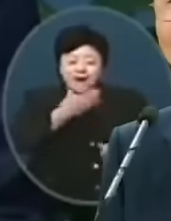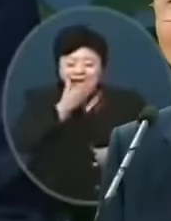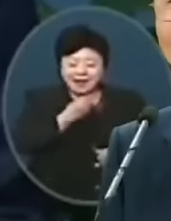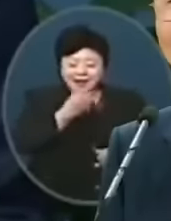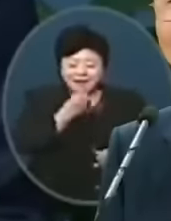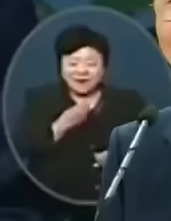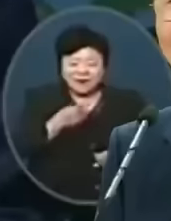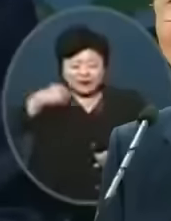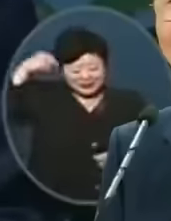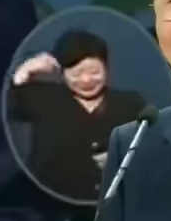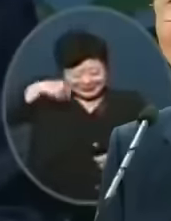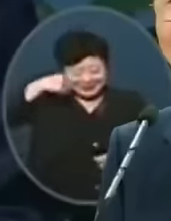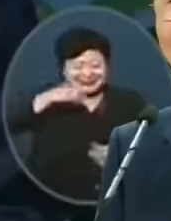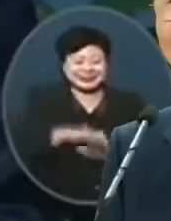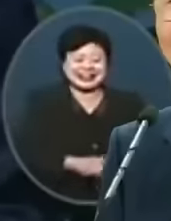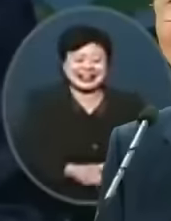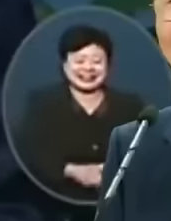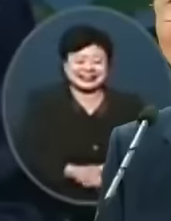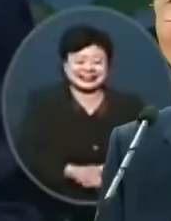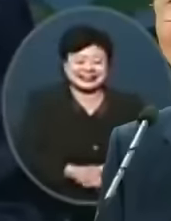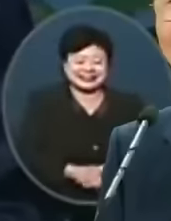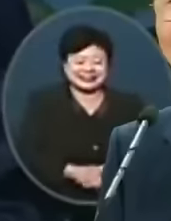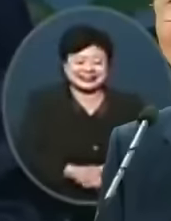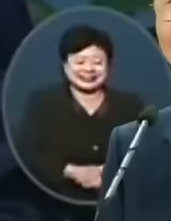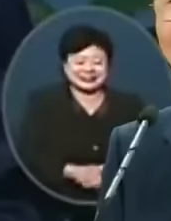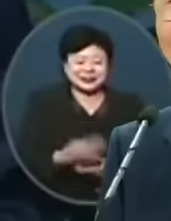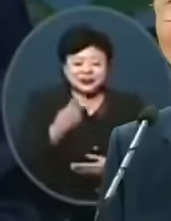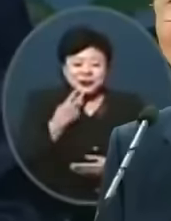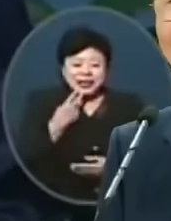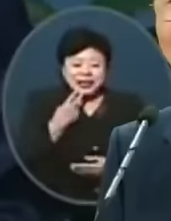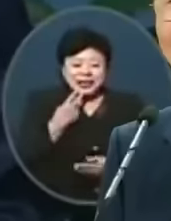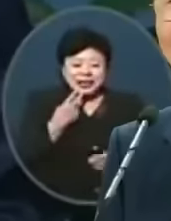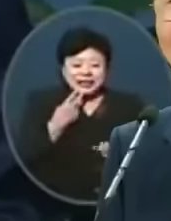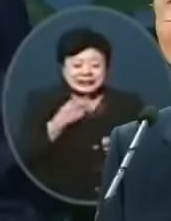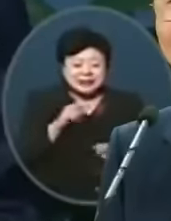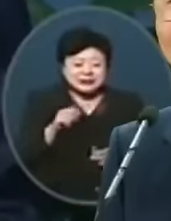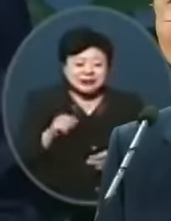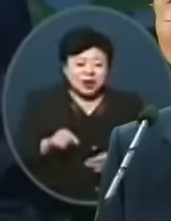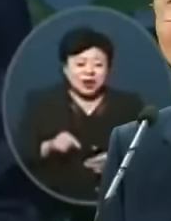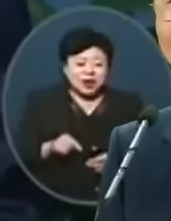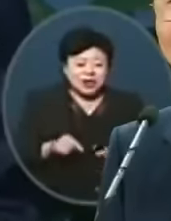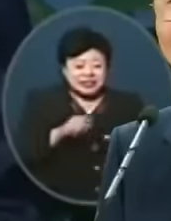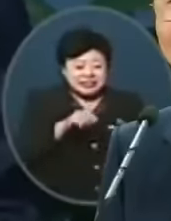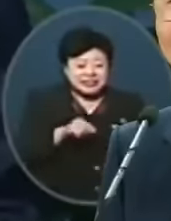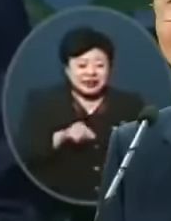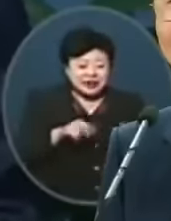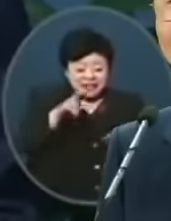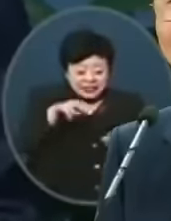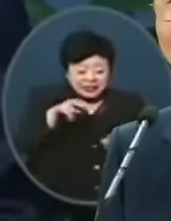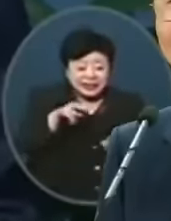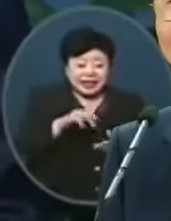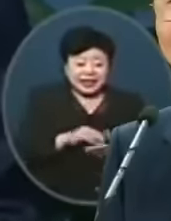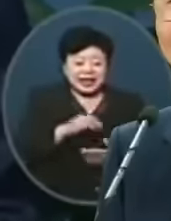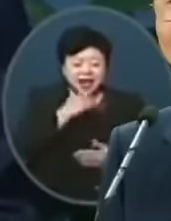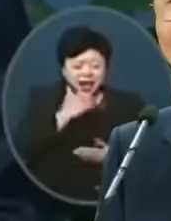행복해졌던 것을 느낄 수 있습니다. 요한 3서 2절을 읽을 때 그 감격이 마음을